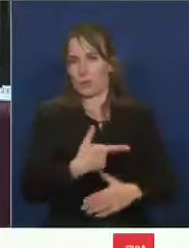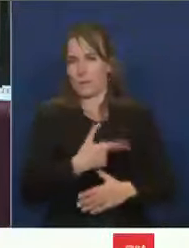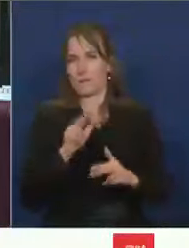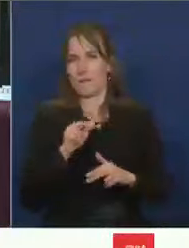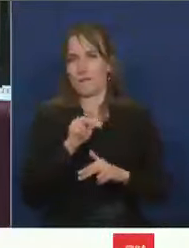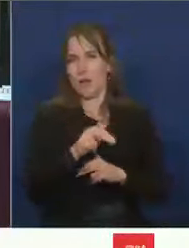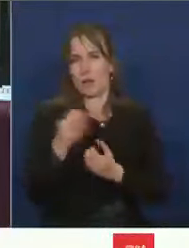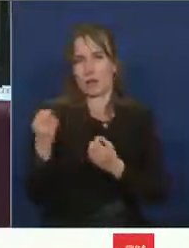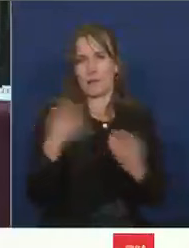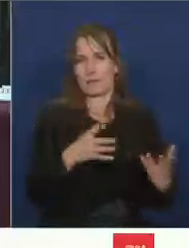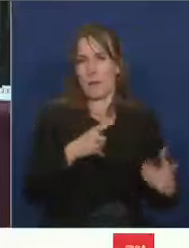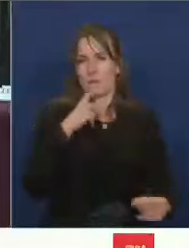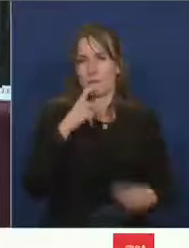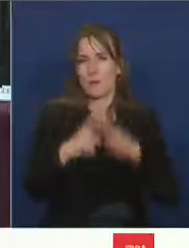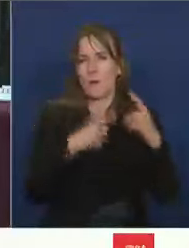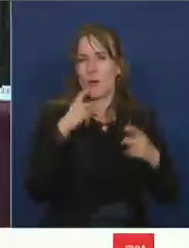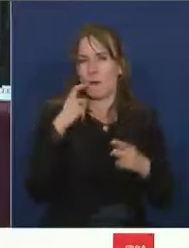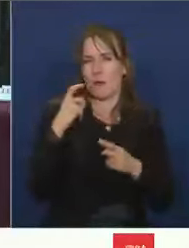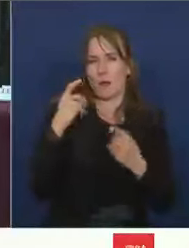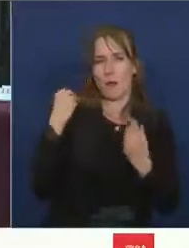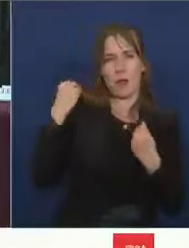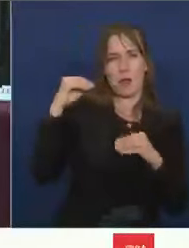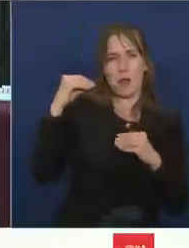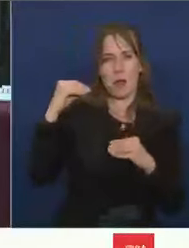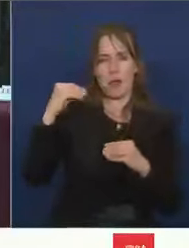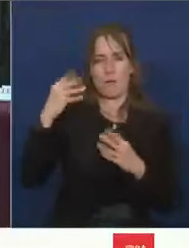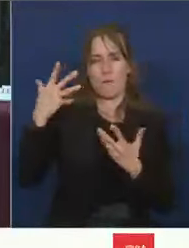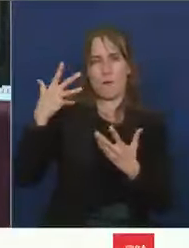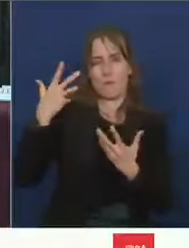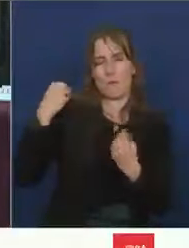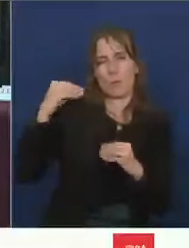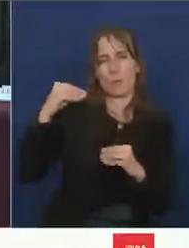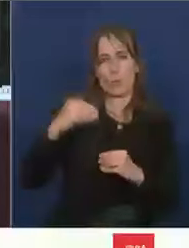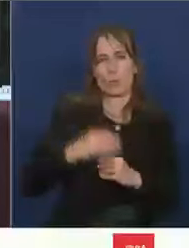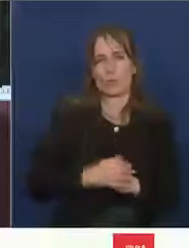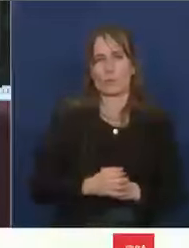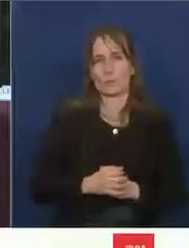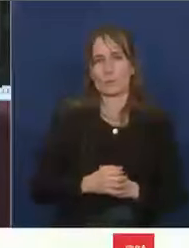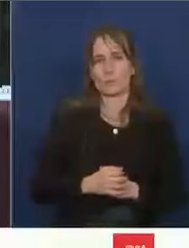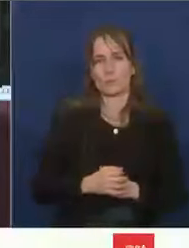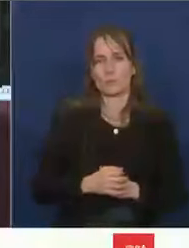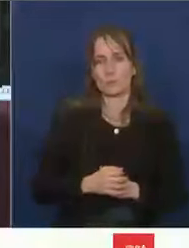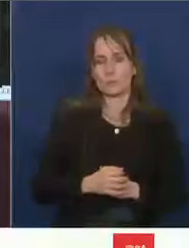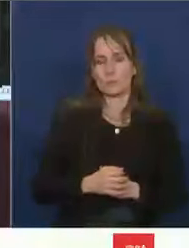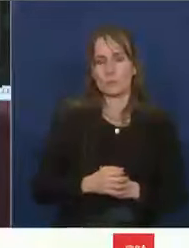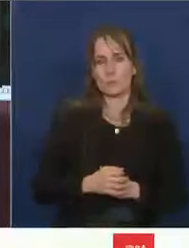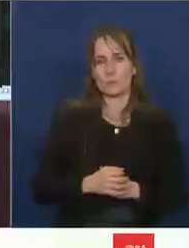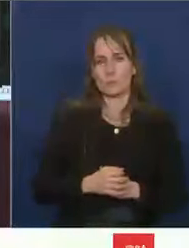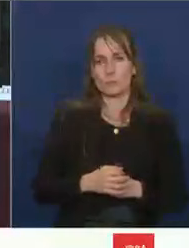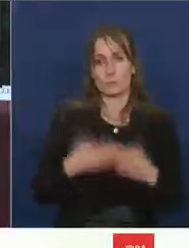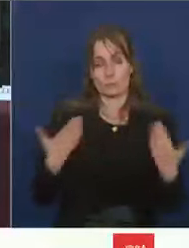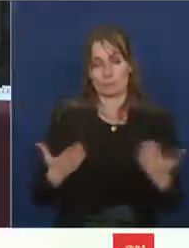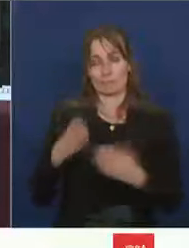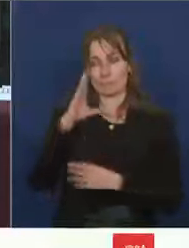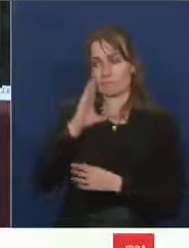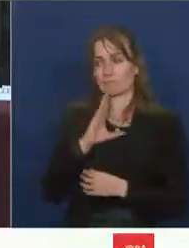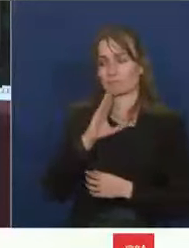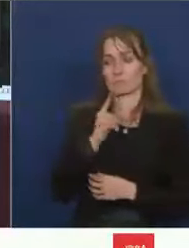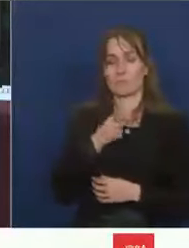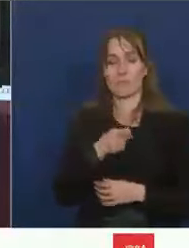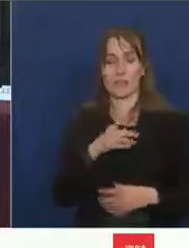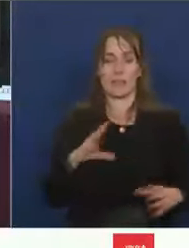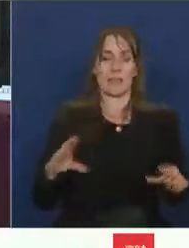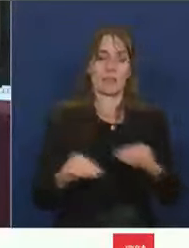violents qu'on n'aura pas souhaité prévenir. Aussi vous suggérais-je d'accompagner cette création d'espaces verts nouveaux,